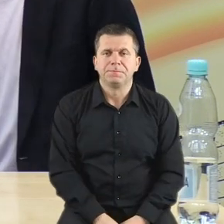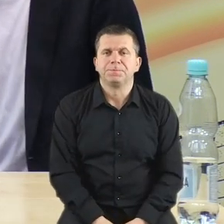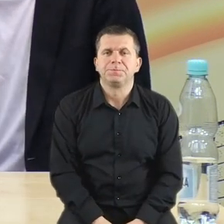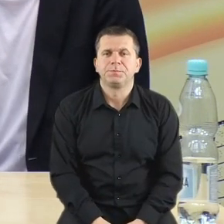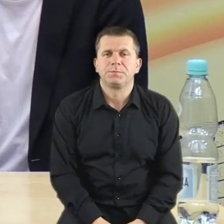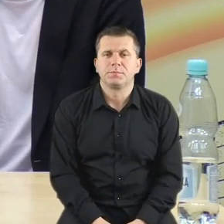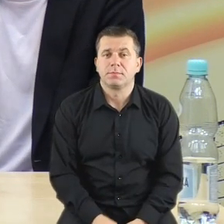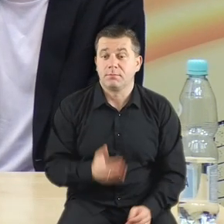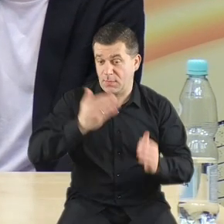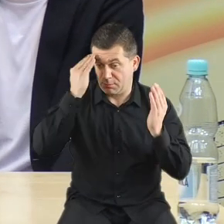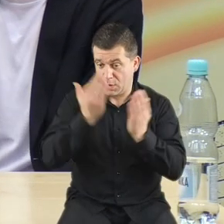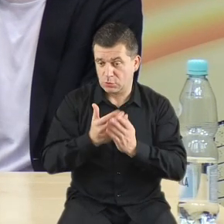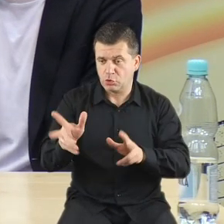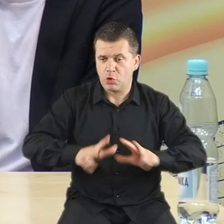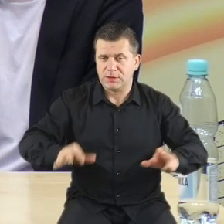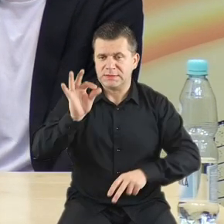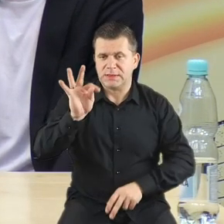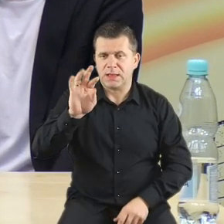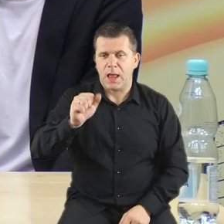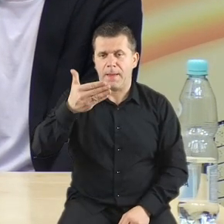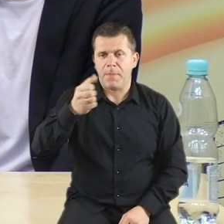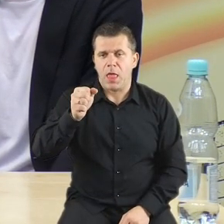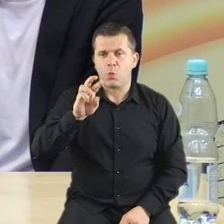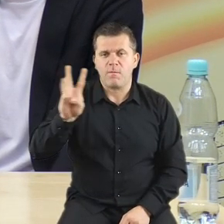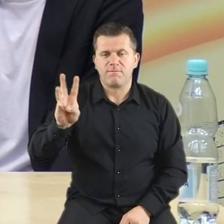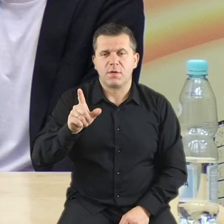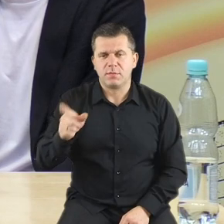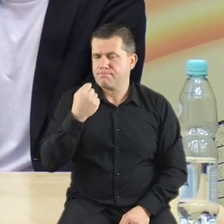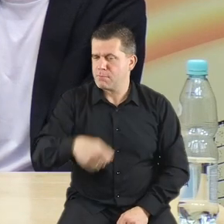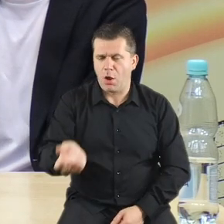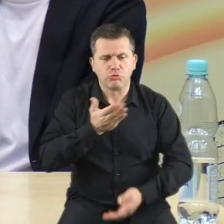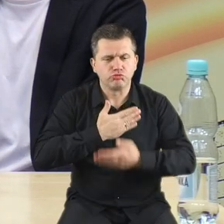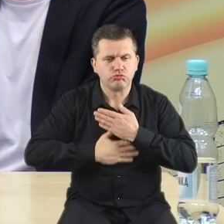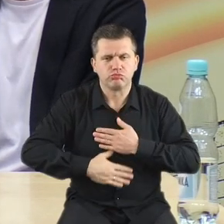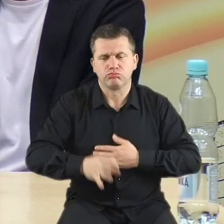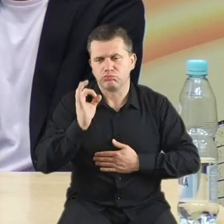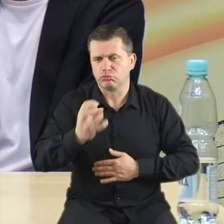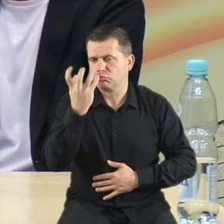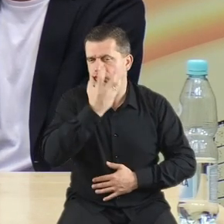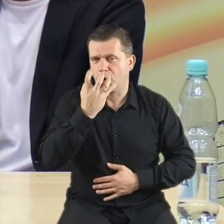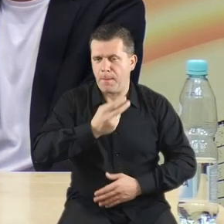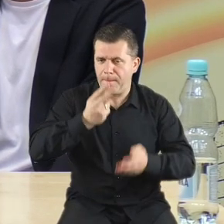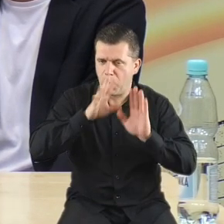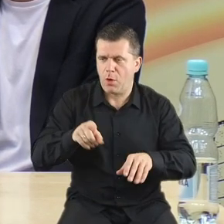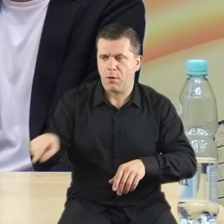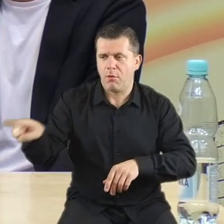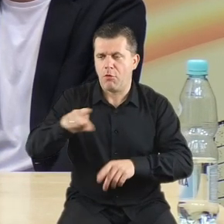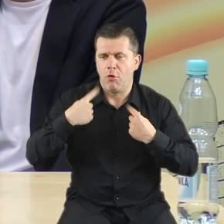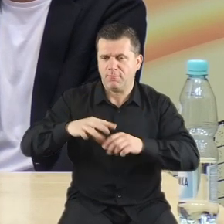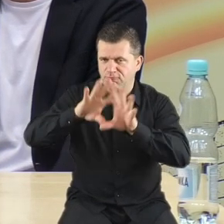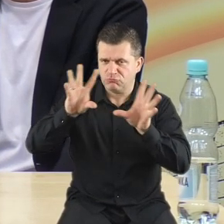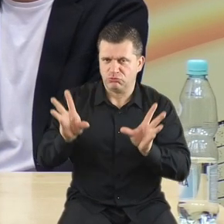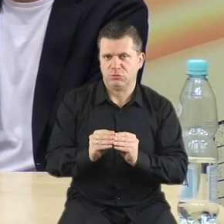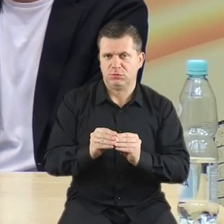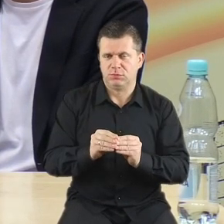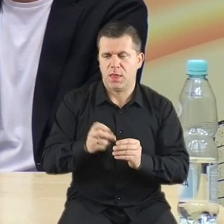Poznajemy rodzinę Stramerów i faktycznie bardzo ciepło, sympatycznie pan przedstawia ich wszystkich. Tak są